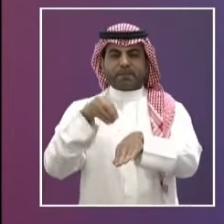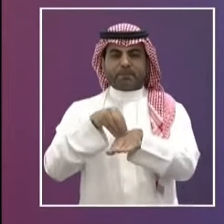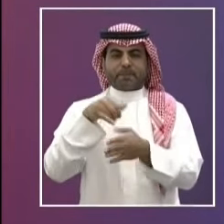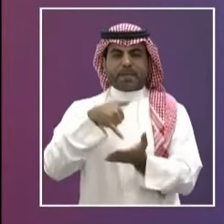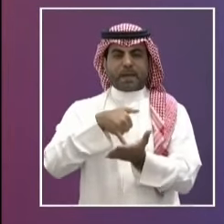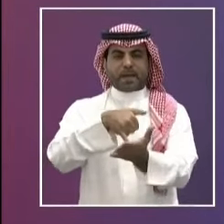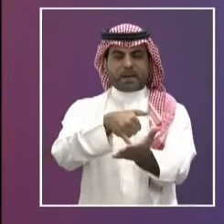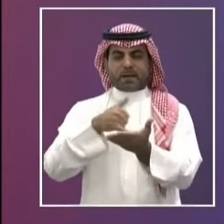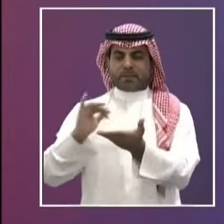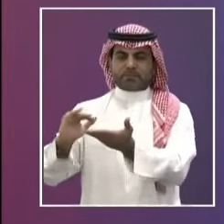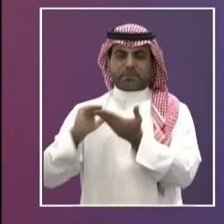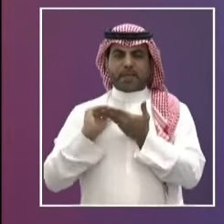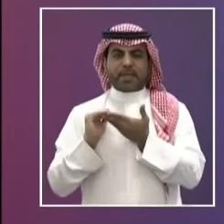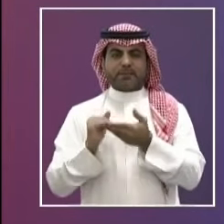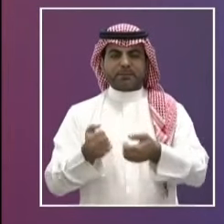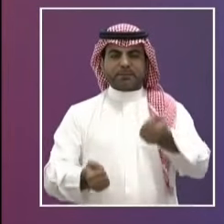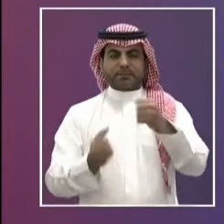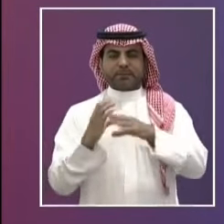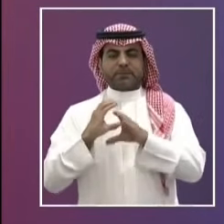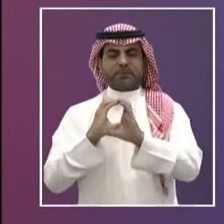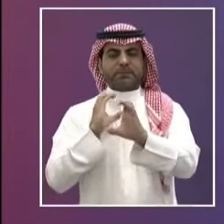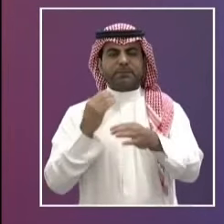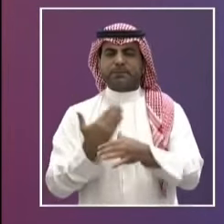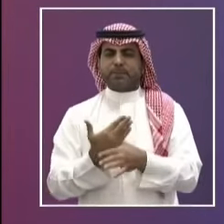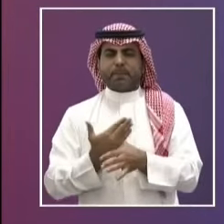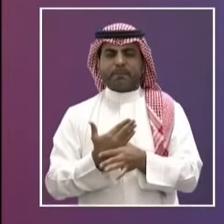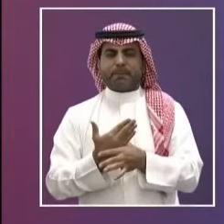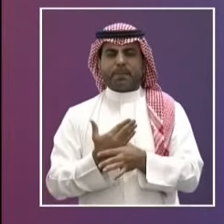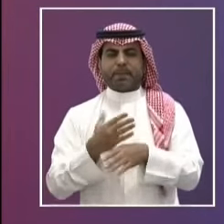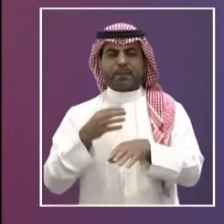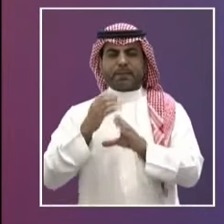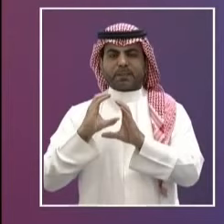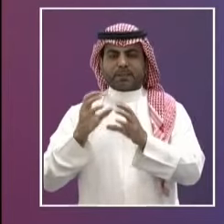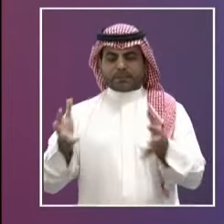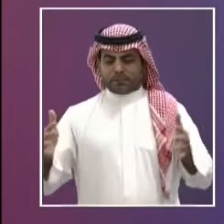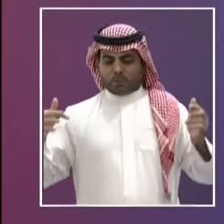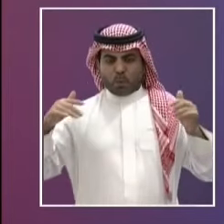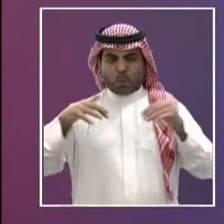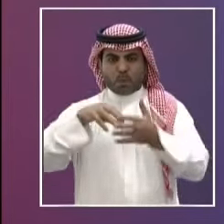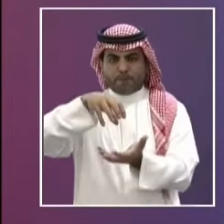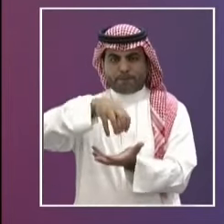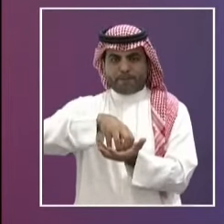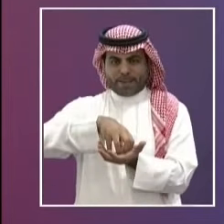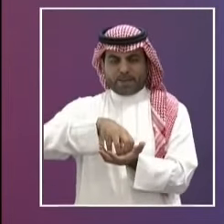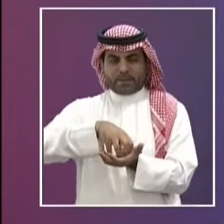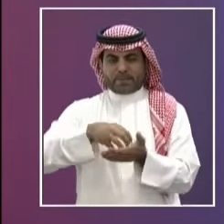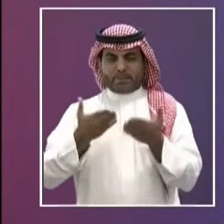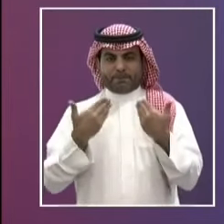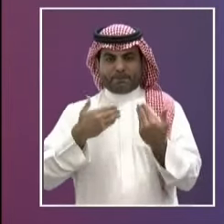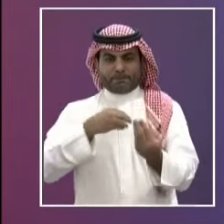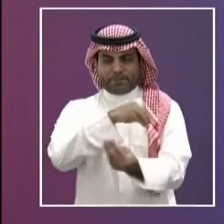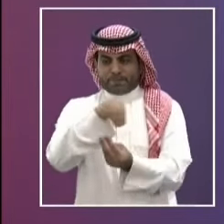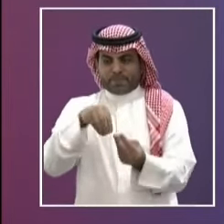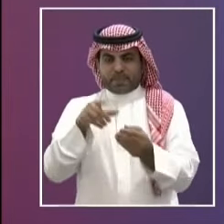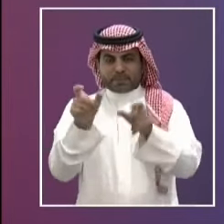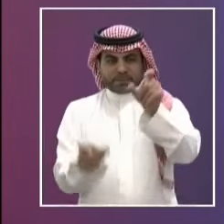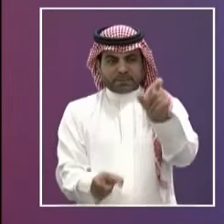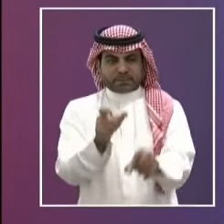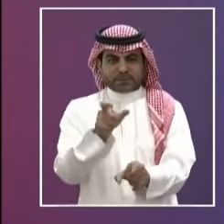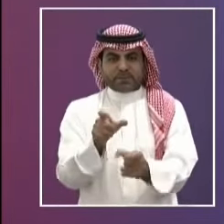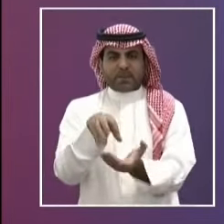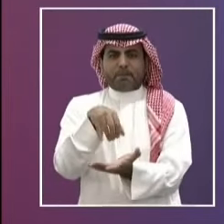نقل المعتمرين بالحافلات، لأن مراكز تجمع المعتمرين الموجودة في المنطقة المركزية